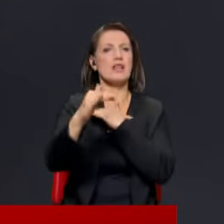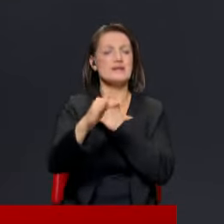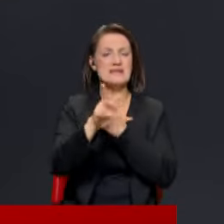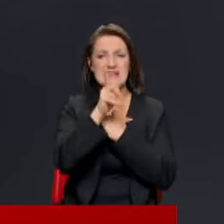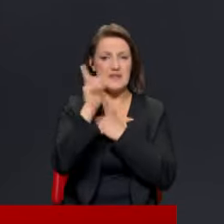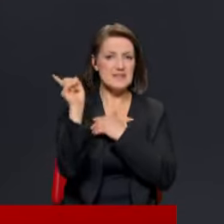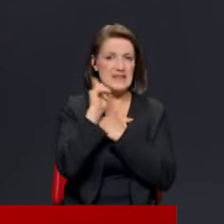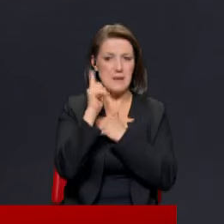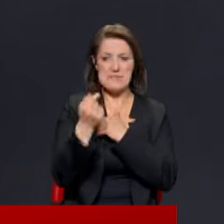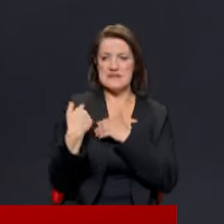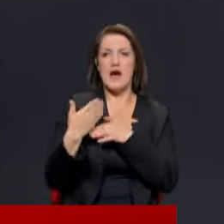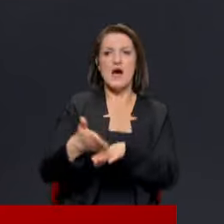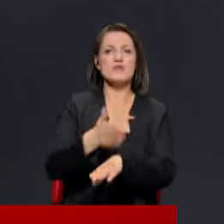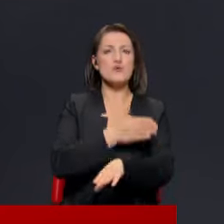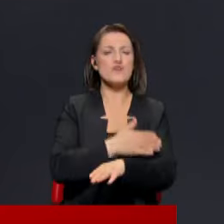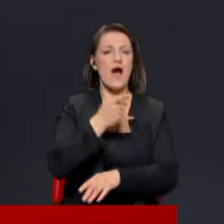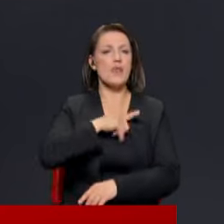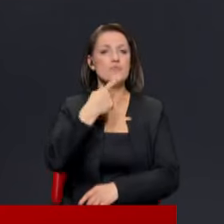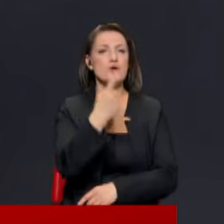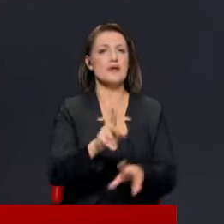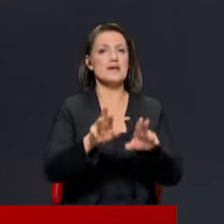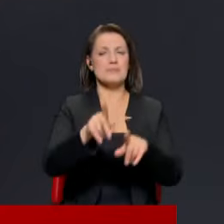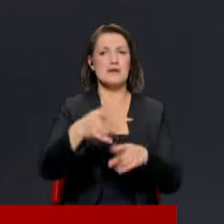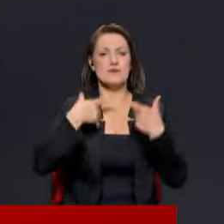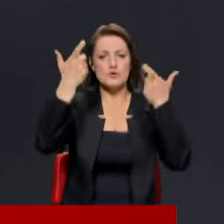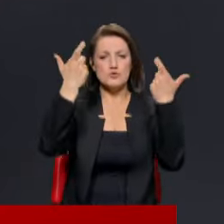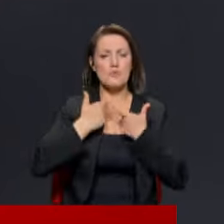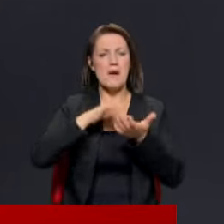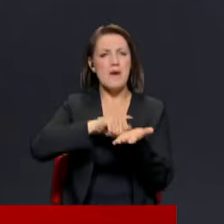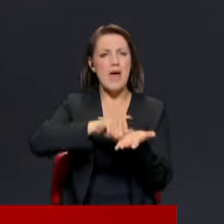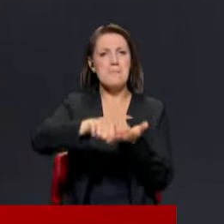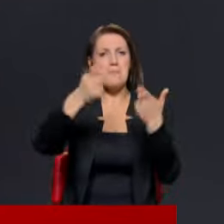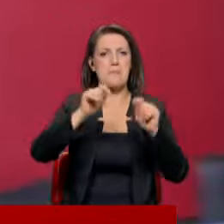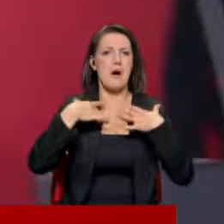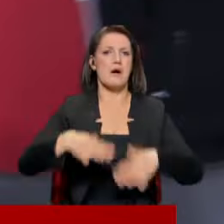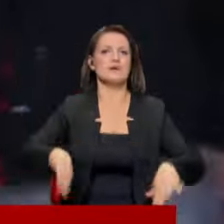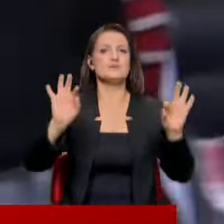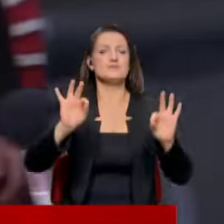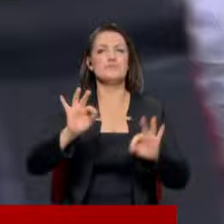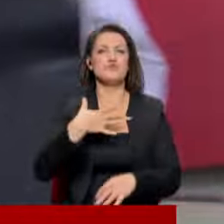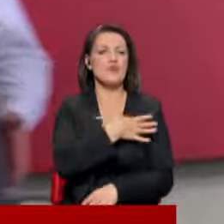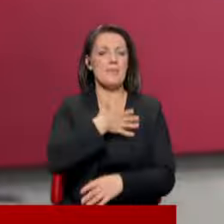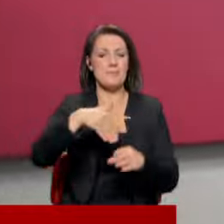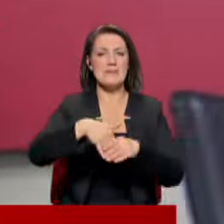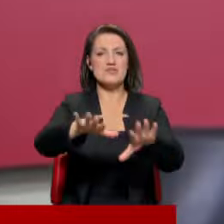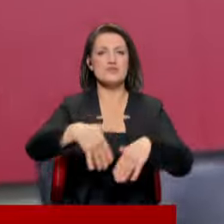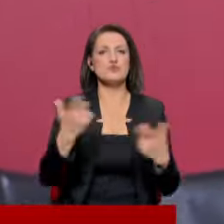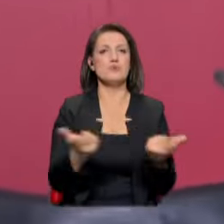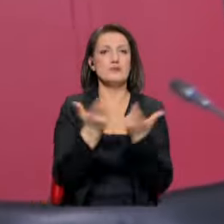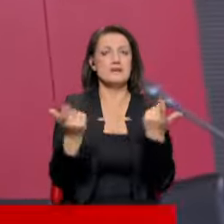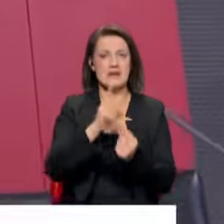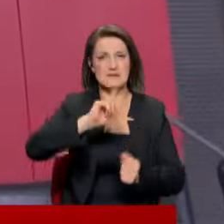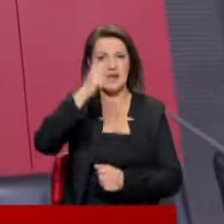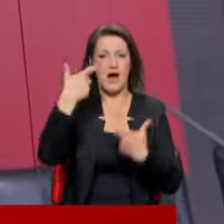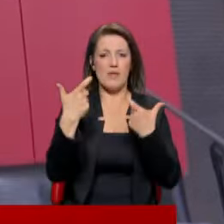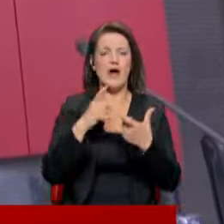verdiğinde biz de az önce adayımızın da ifade ettiği gibi üzerimize düşen her şeyi yapmaya hazırız. CHP'de parti meclisi toplantısında